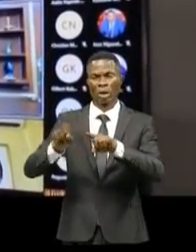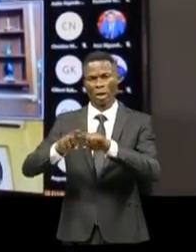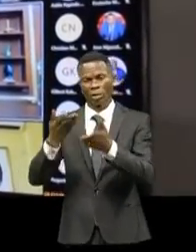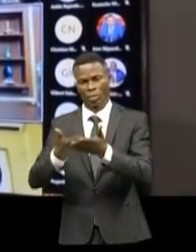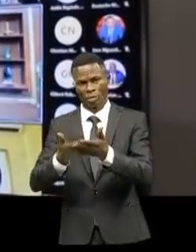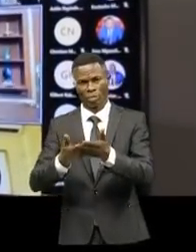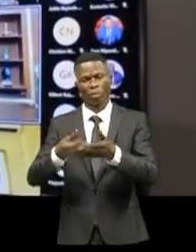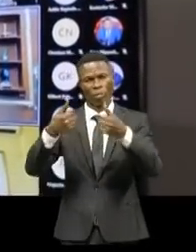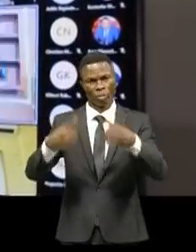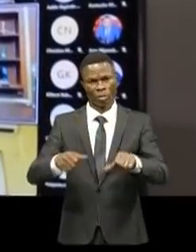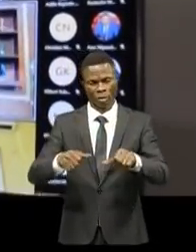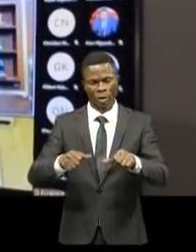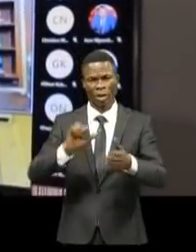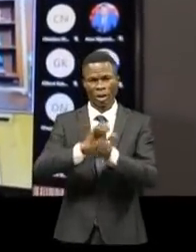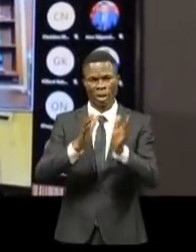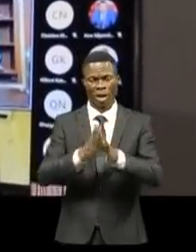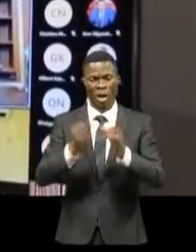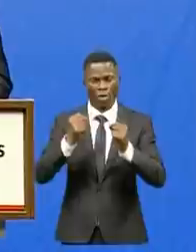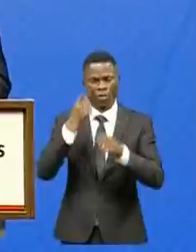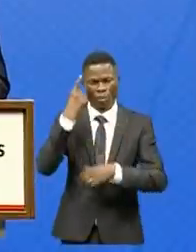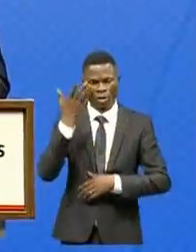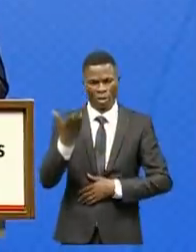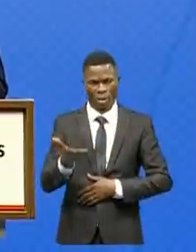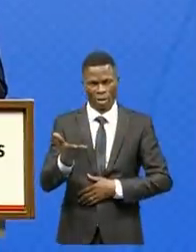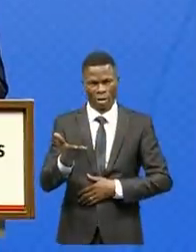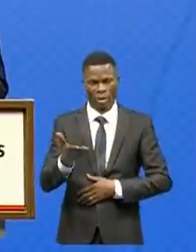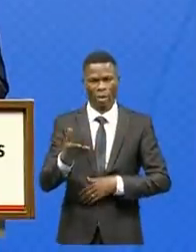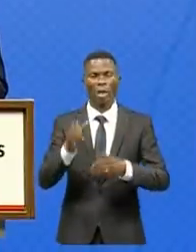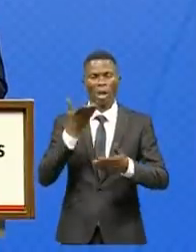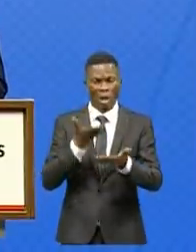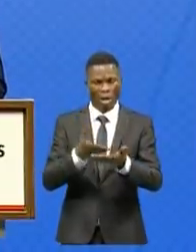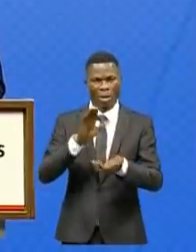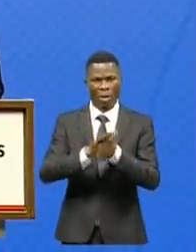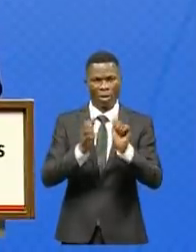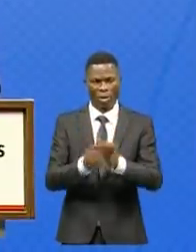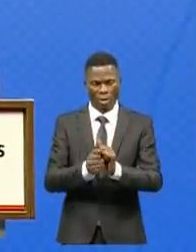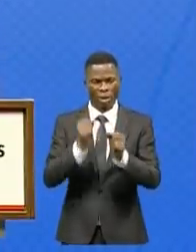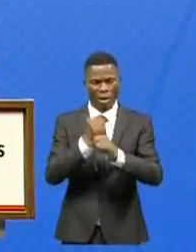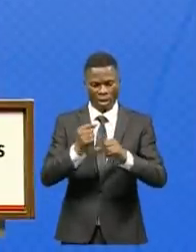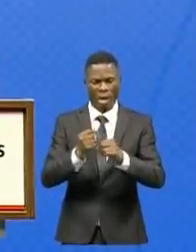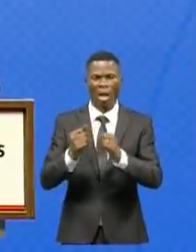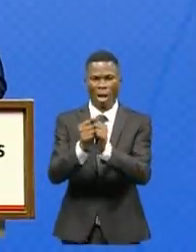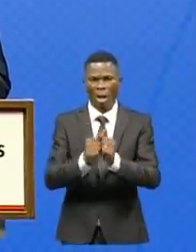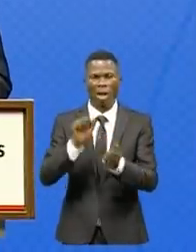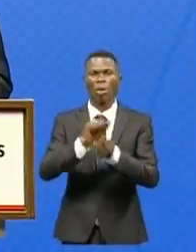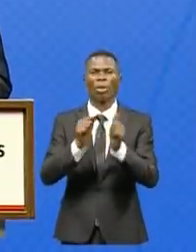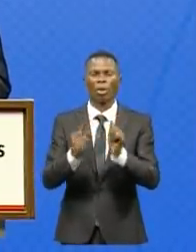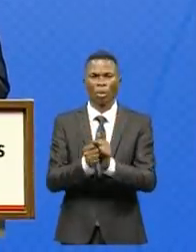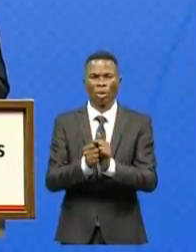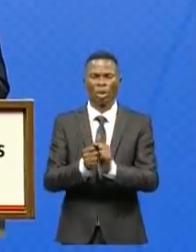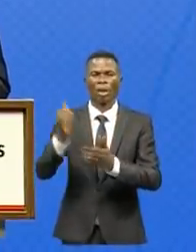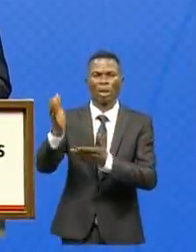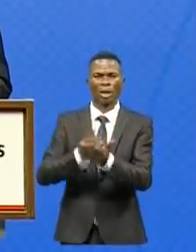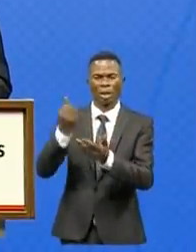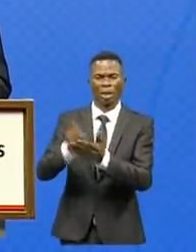au demeurant, constitue une force. Il sera donc question de mettre sur table les problèmes qui rongent